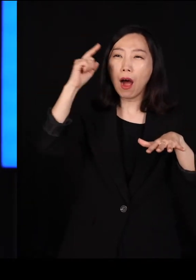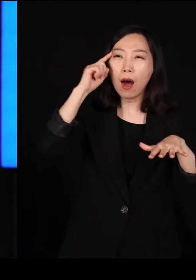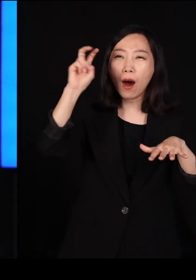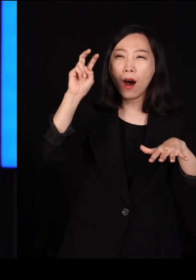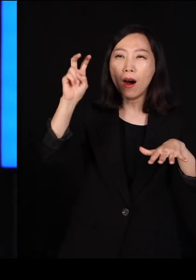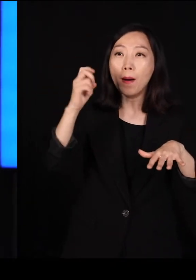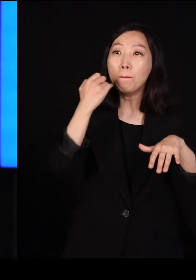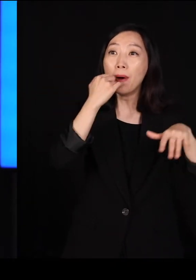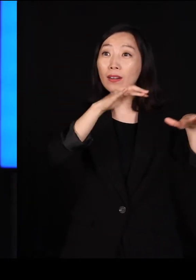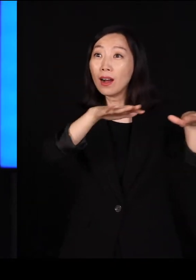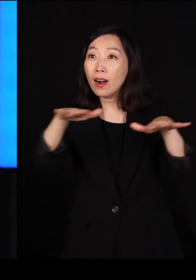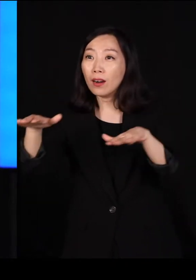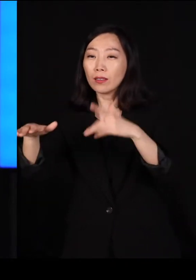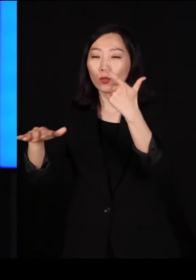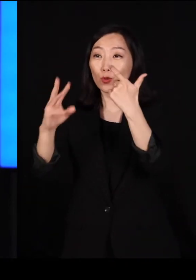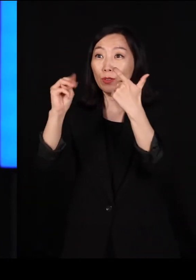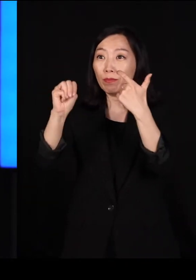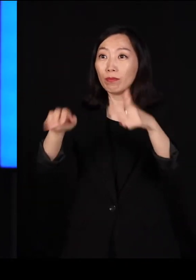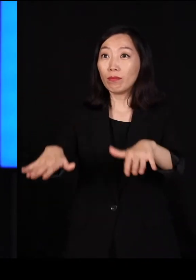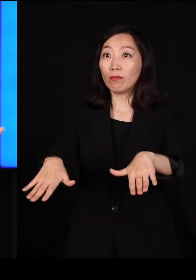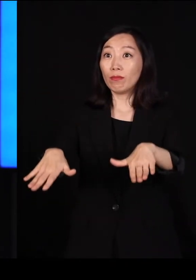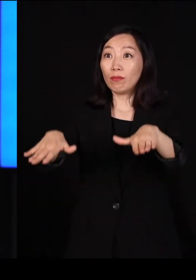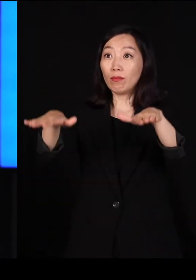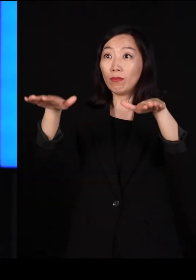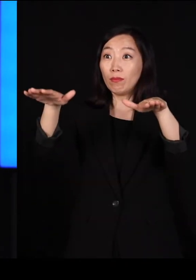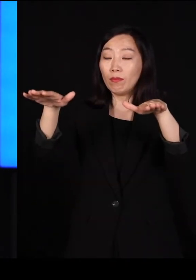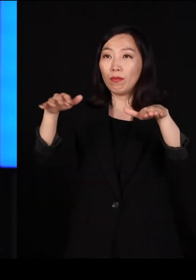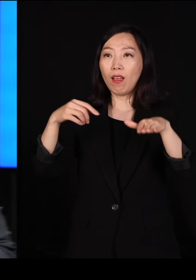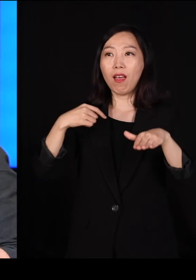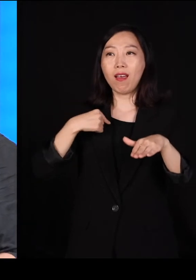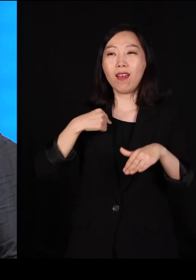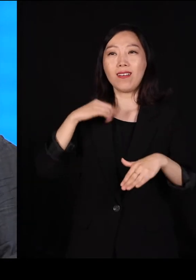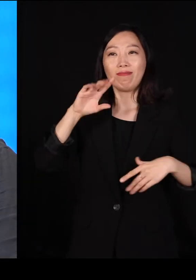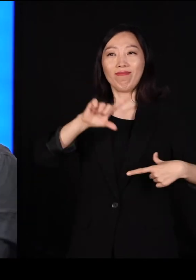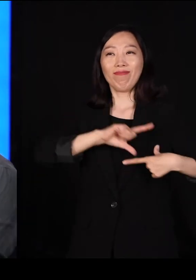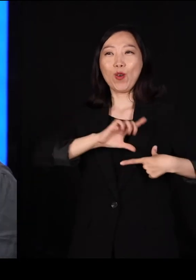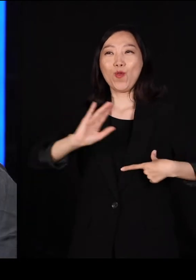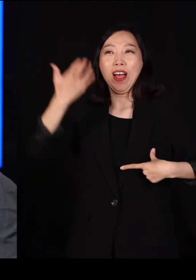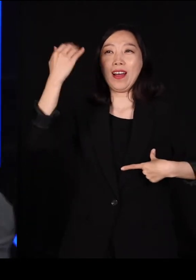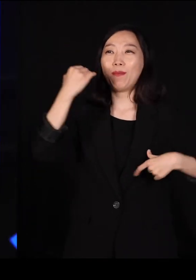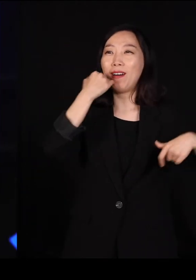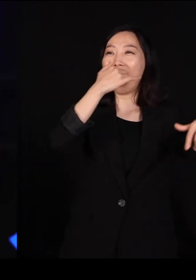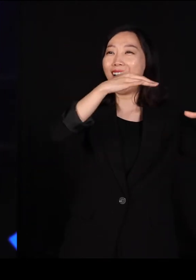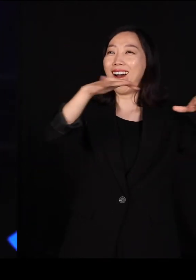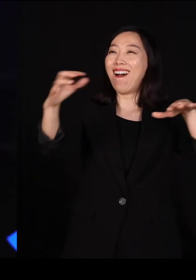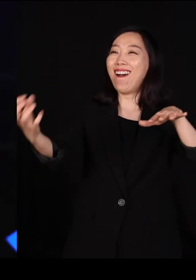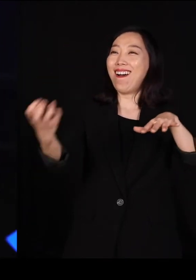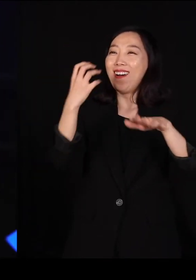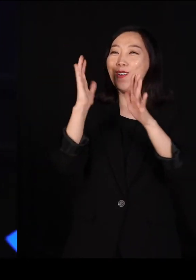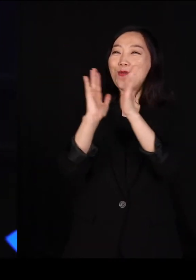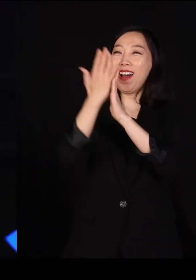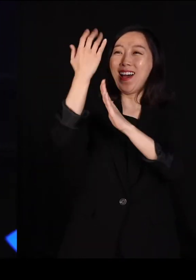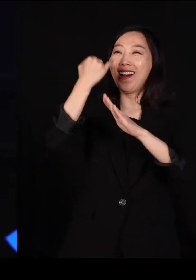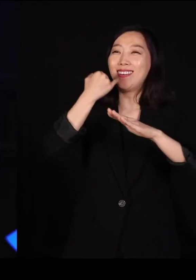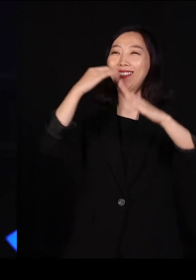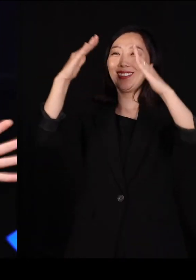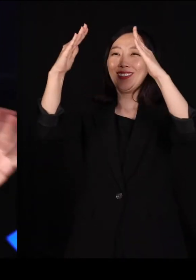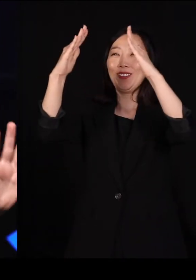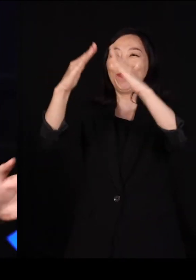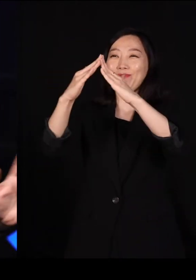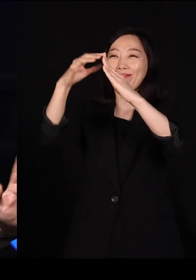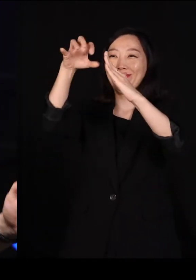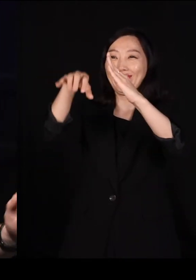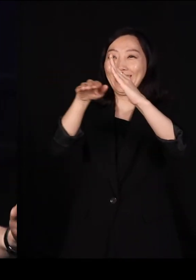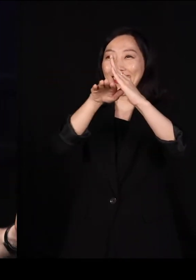60cm 올랐어요. 그러면 우리가 상상하는 해변가에 있는 그 은퇴할 집 같은 거를 상상해보는